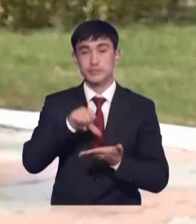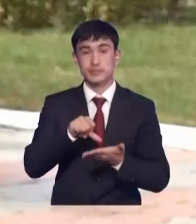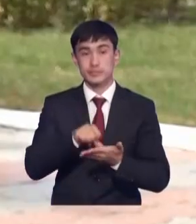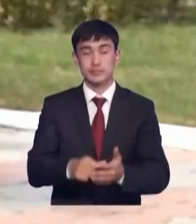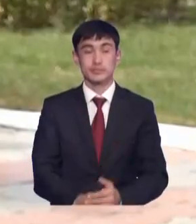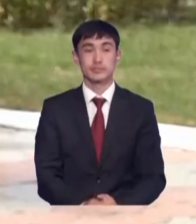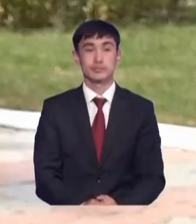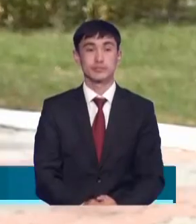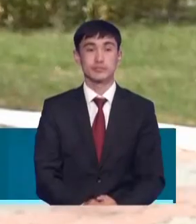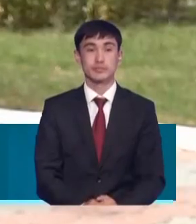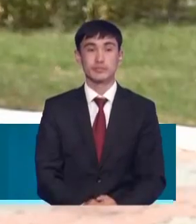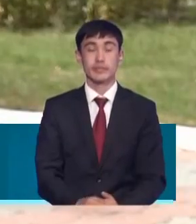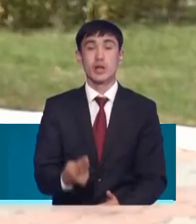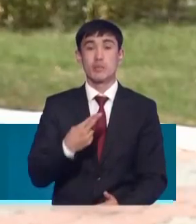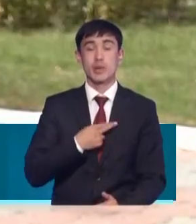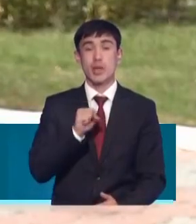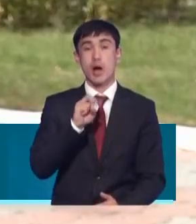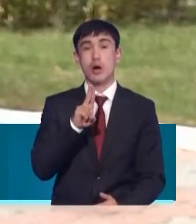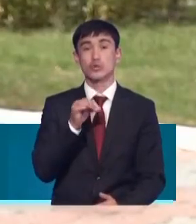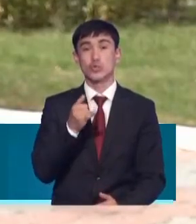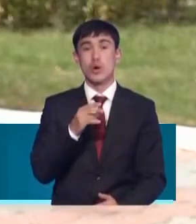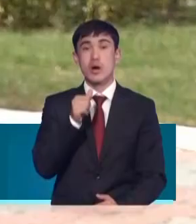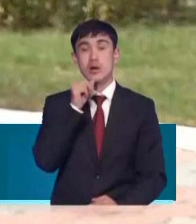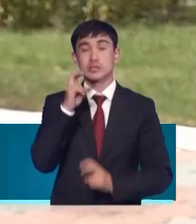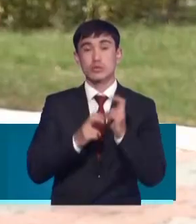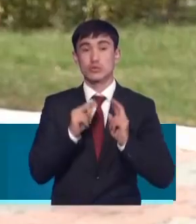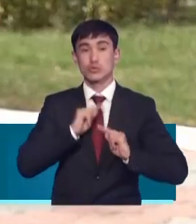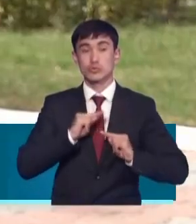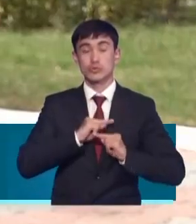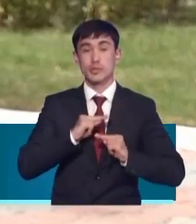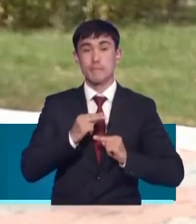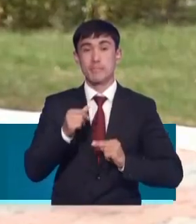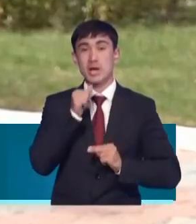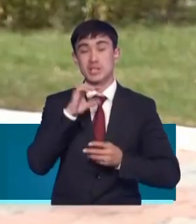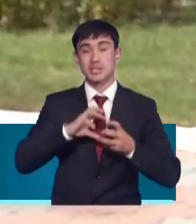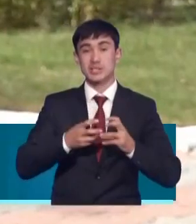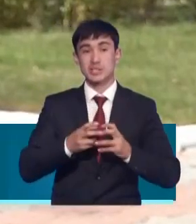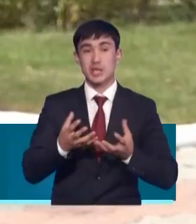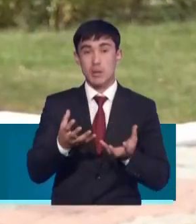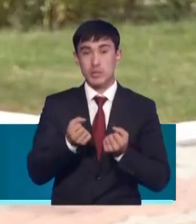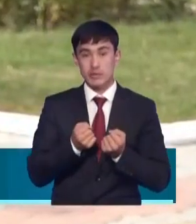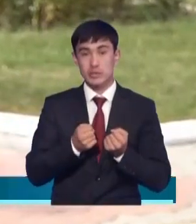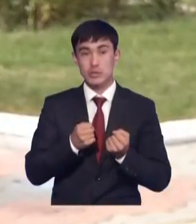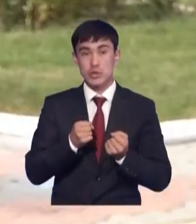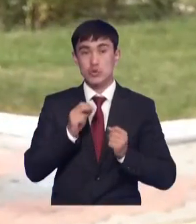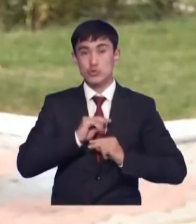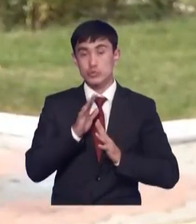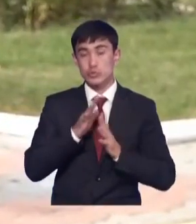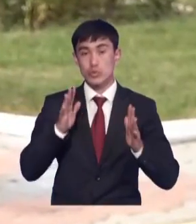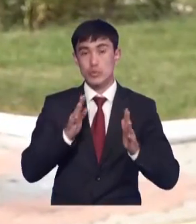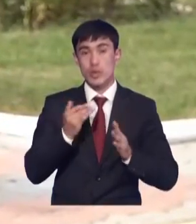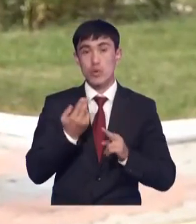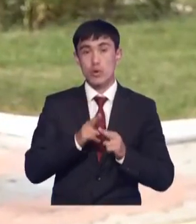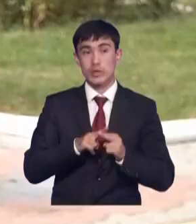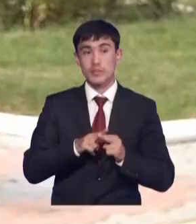мен өзім осы Ақсу қант зауытында ұжымында жұмыс жасаймын. Енді осы қант қызылшасын қабылдап жатыр, қарбалашымыз болып жатыр. Оған